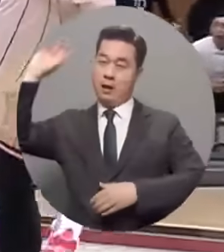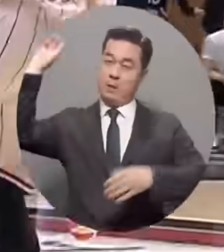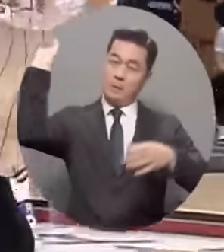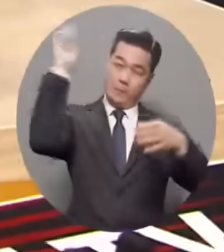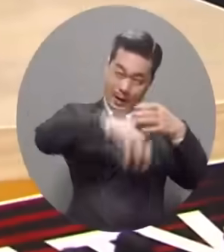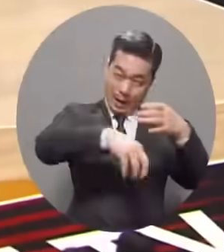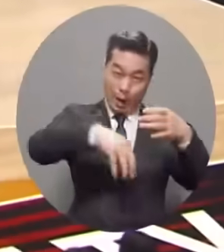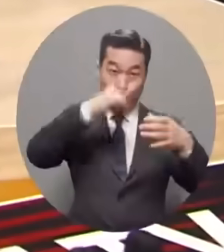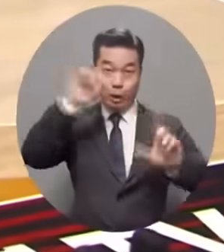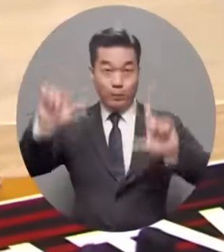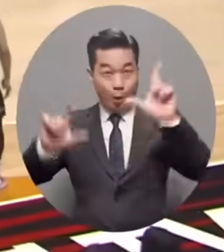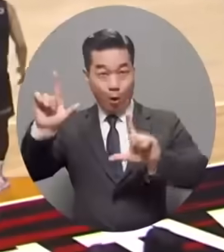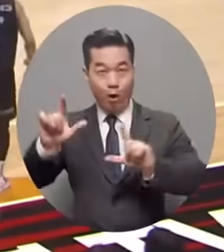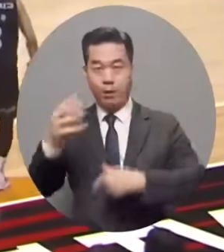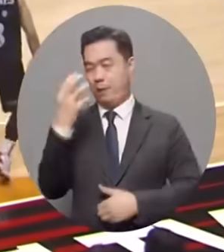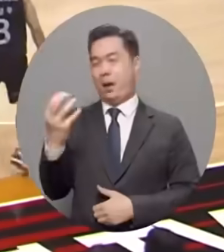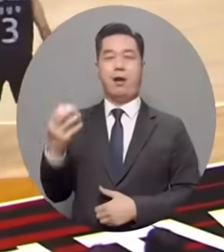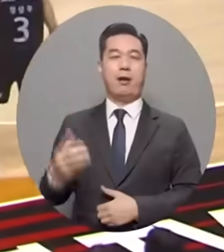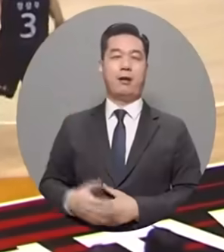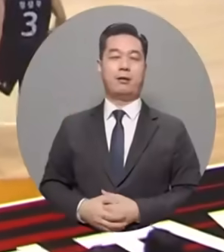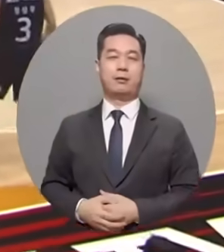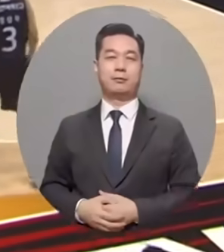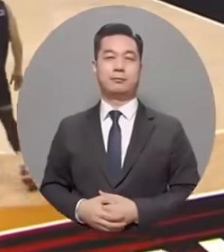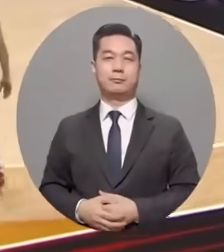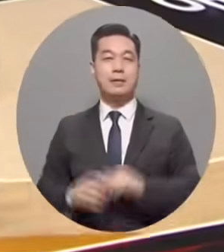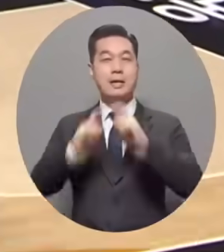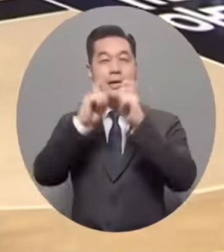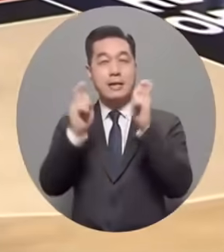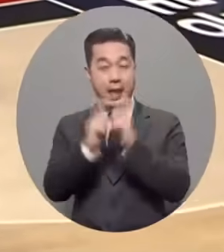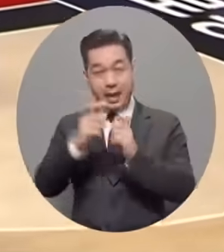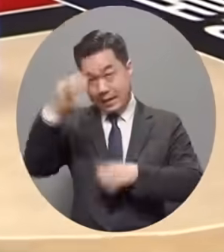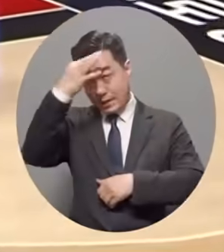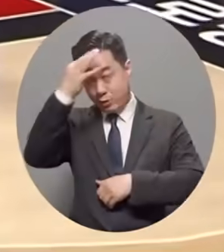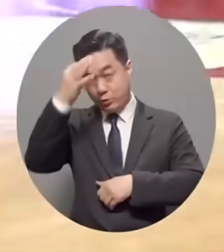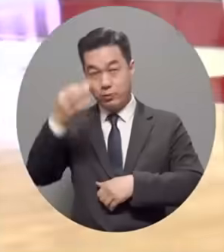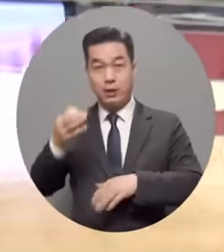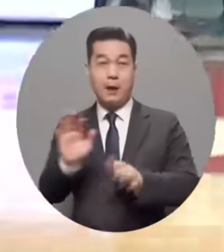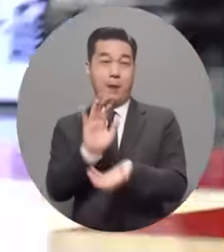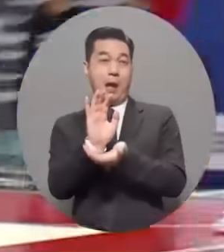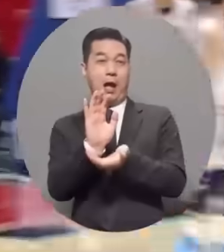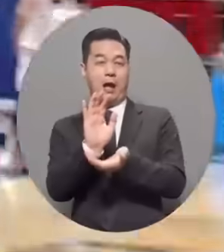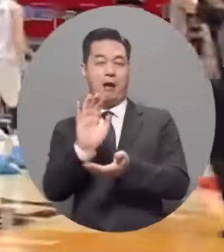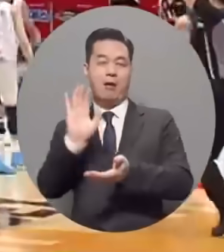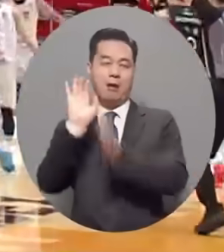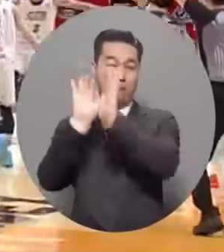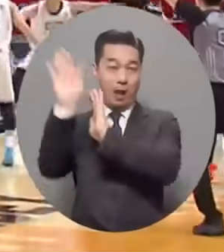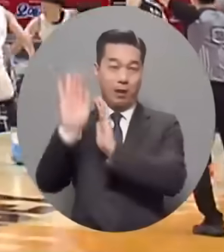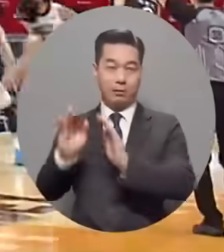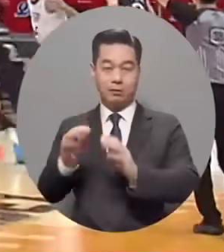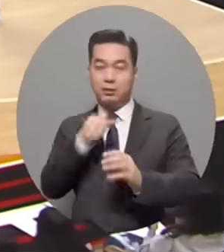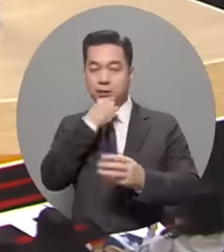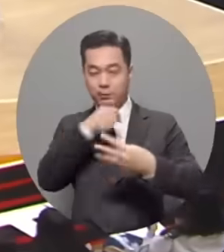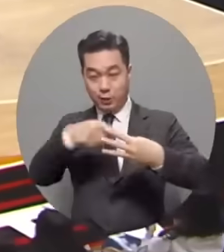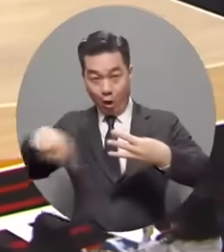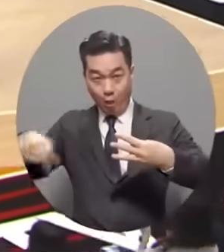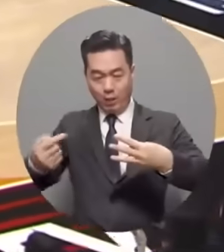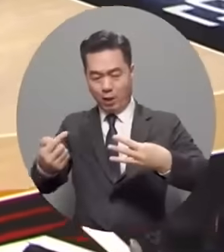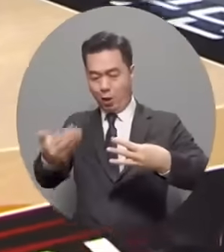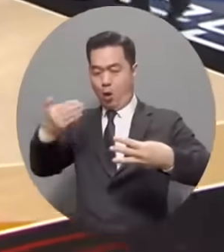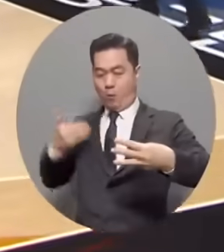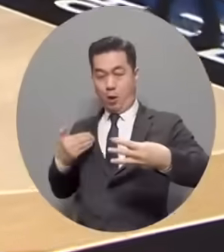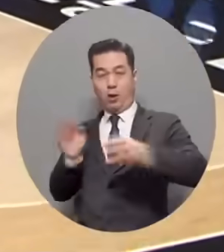폭발적인 득점력을 뽐냈습니다. 화려한 개인기로 상대를 얼려버리고요. 3점 라인보다 훨씬 먼 거리에서